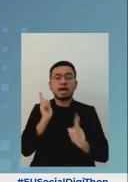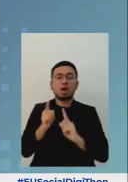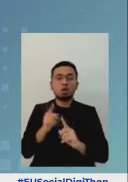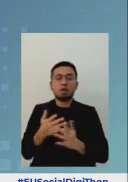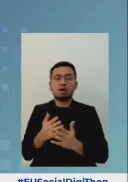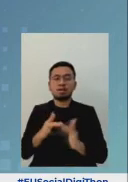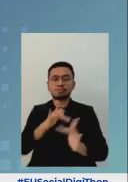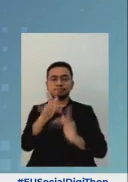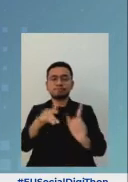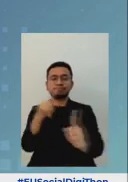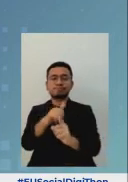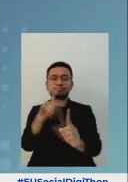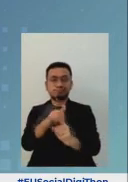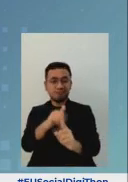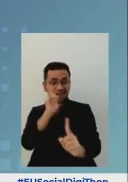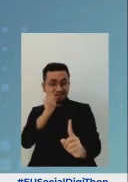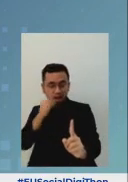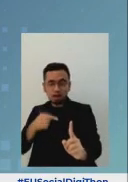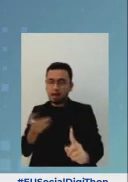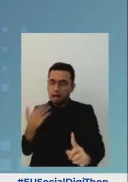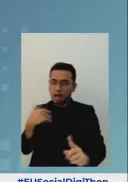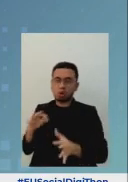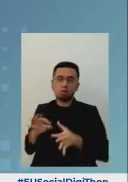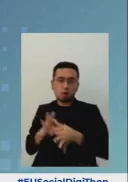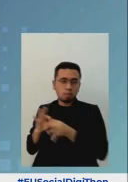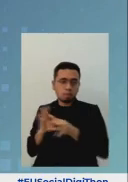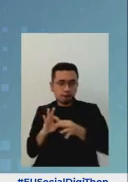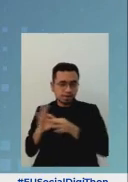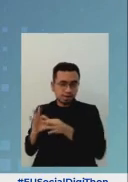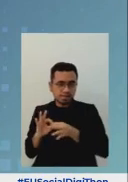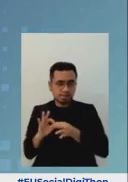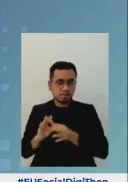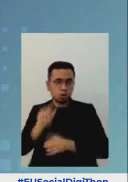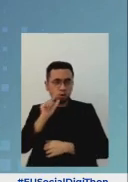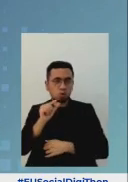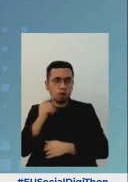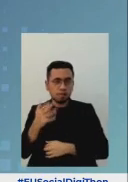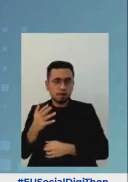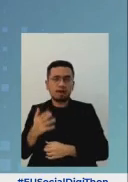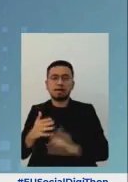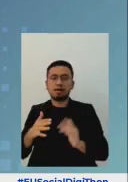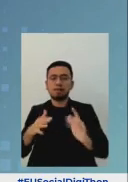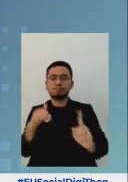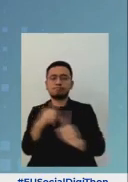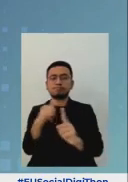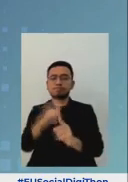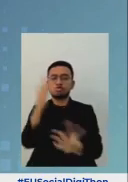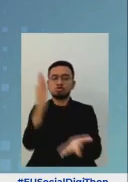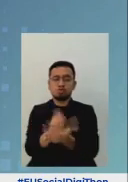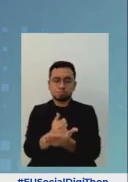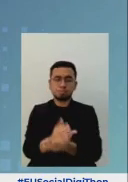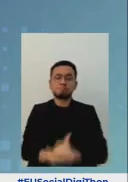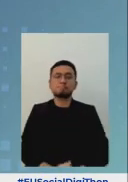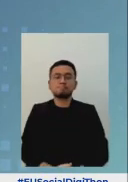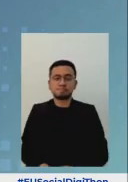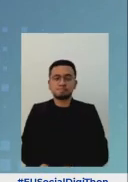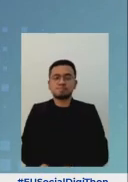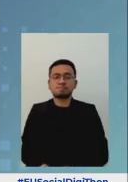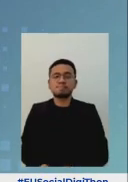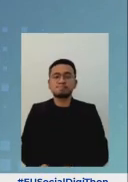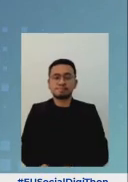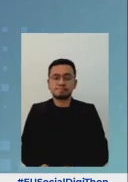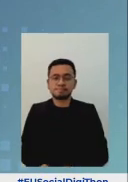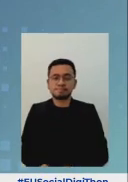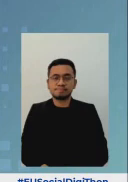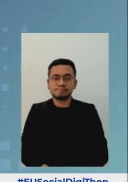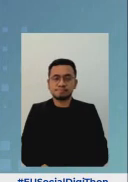sebaiknya kita bekerja sama untuk bisa menyetop tindak cyberbullying ini sehingga tidak berkelanjutan.